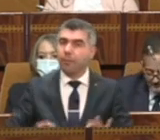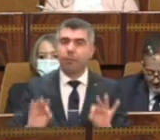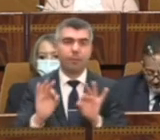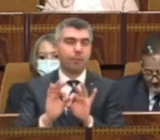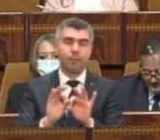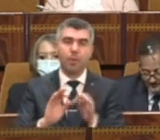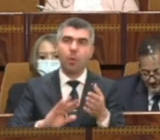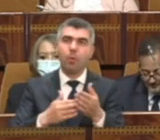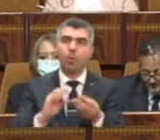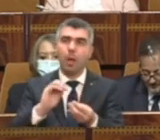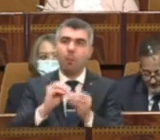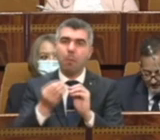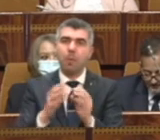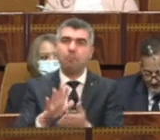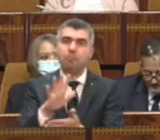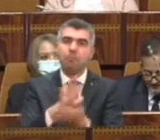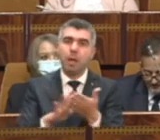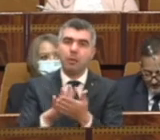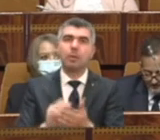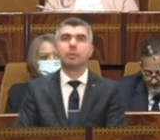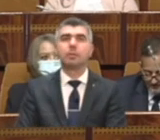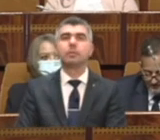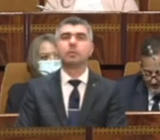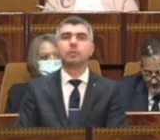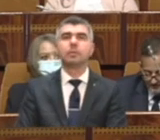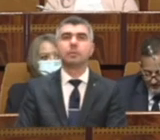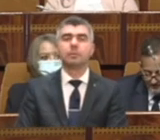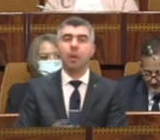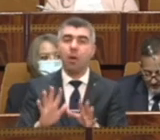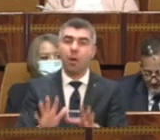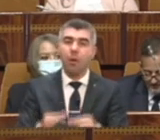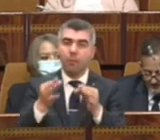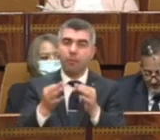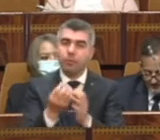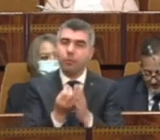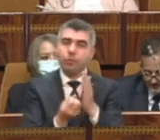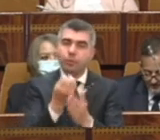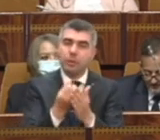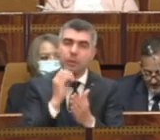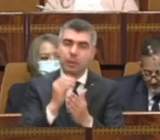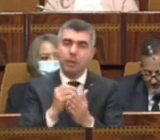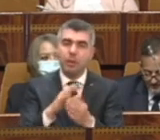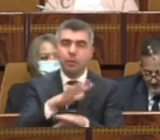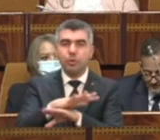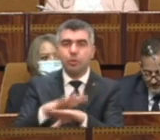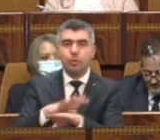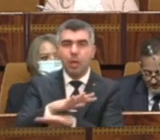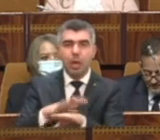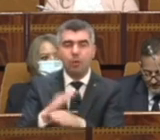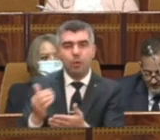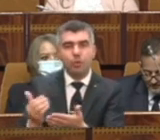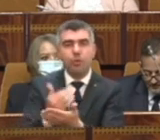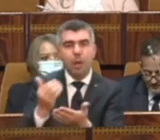أن تحل المشاكل المرتبطة بهذا المجال. إحداث مطارح مجهزة ومراقبة على المستوى الجهوي، تجميع النفايات